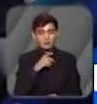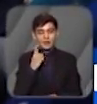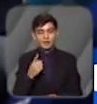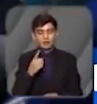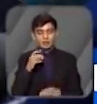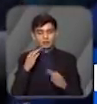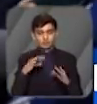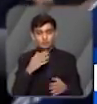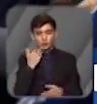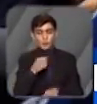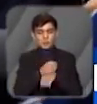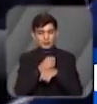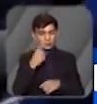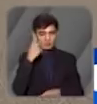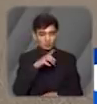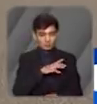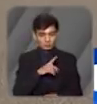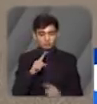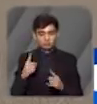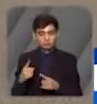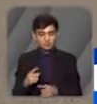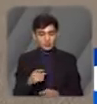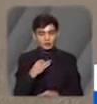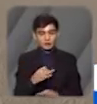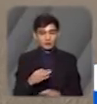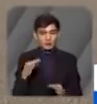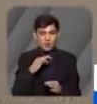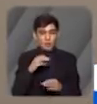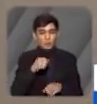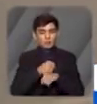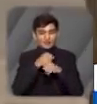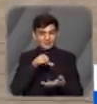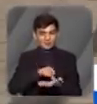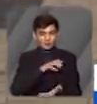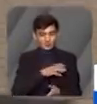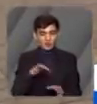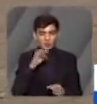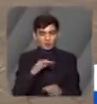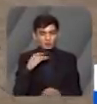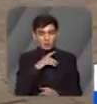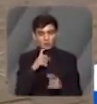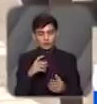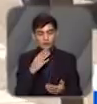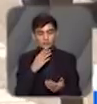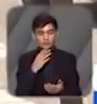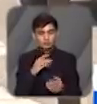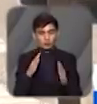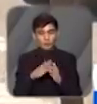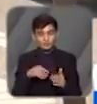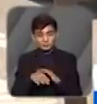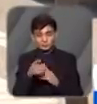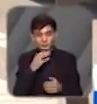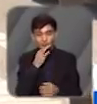рұқсат етілмеген митинг ұйымдастырғаны үшін қамалды. Айта кету керек, әубаста митинг үндеген белсенділердің көбі үйінен ұзамай-ақ ұсталды.